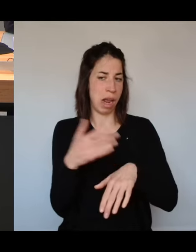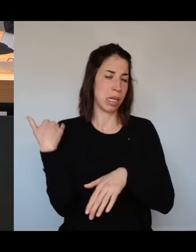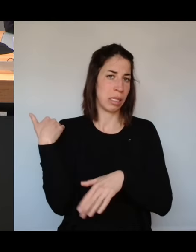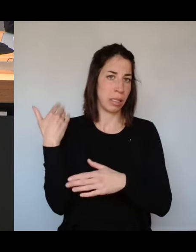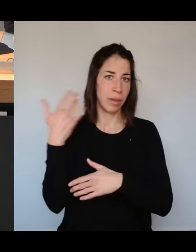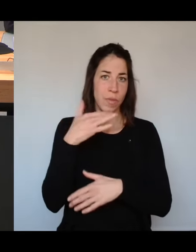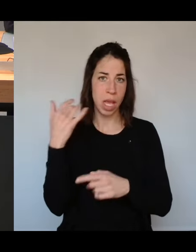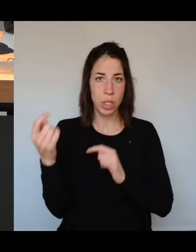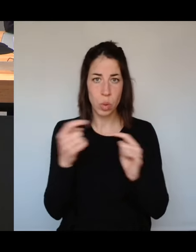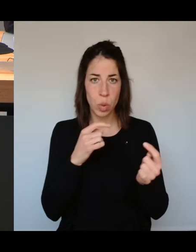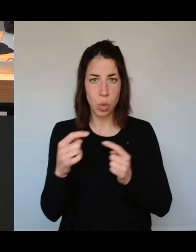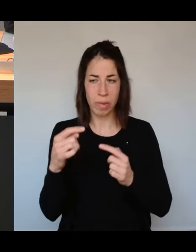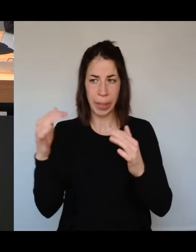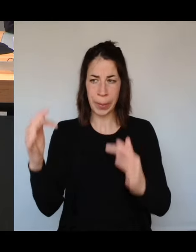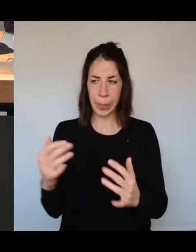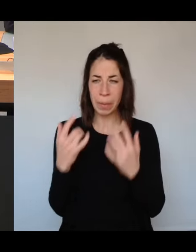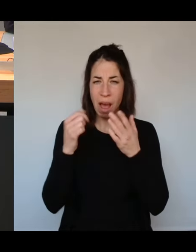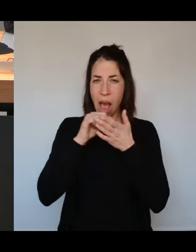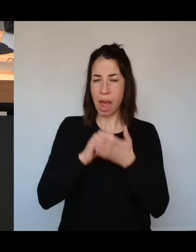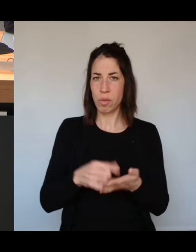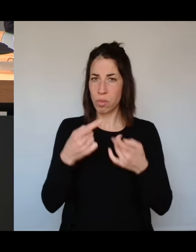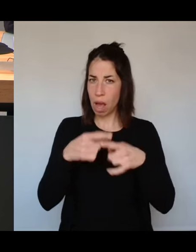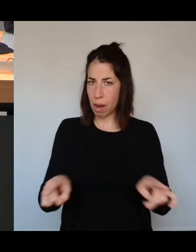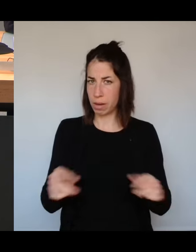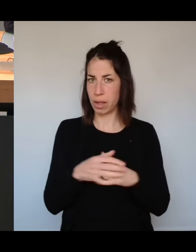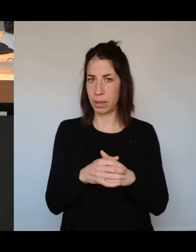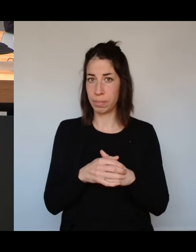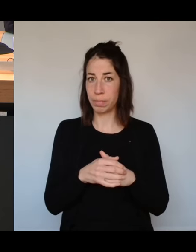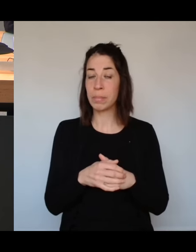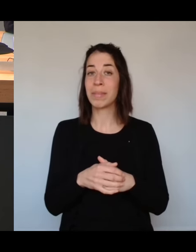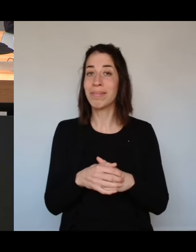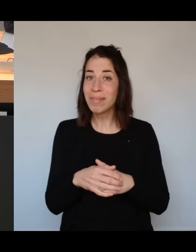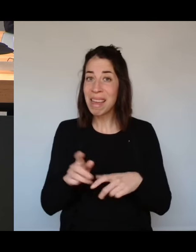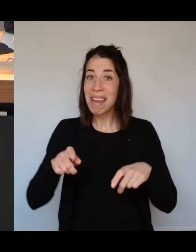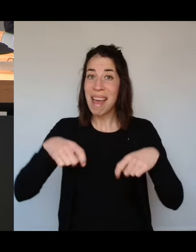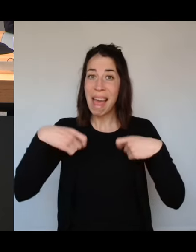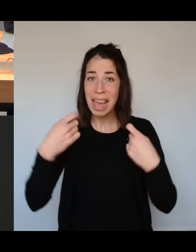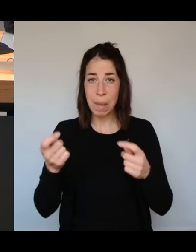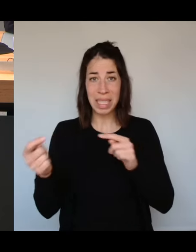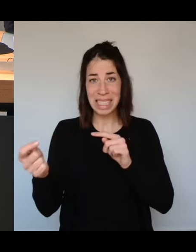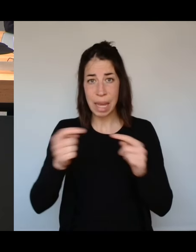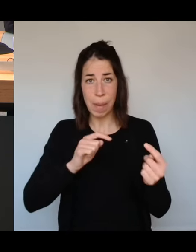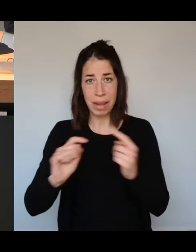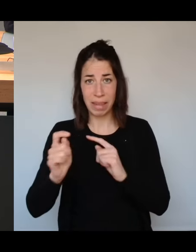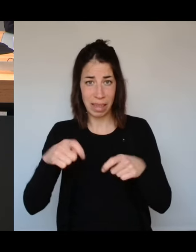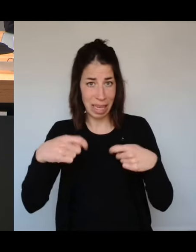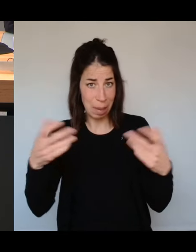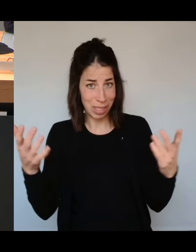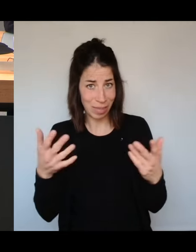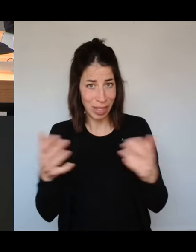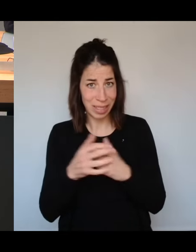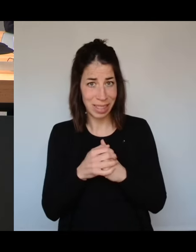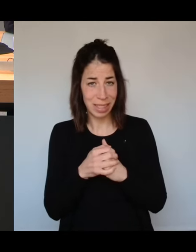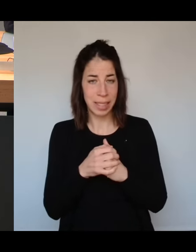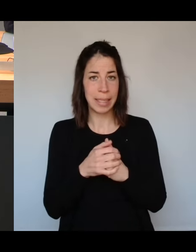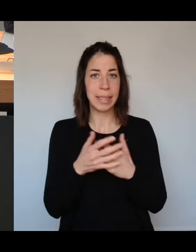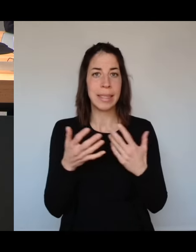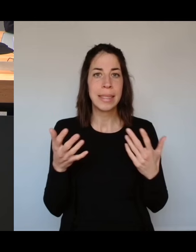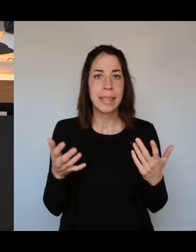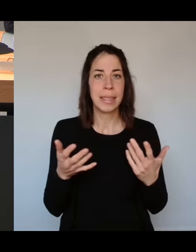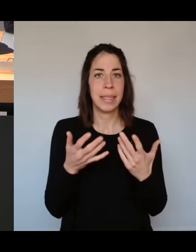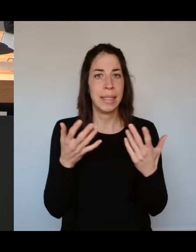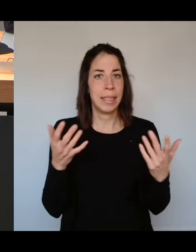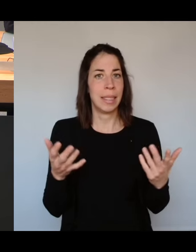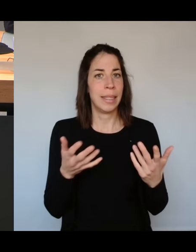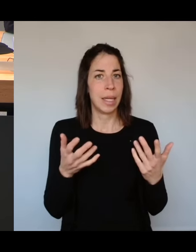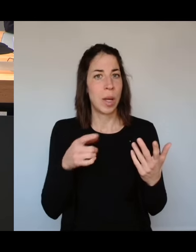geliefert bekommen haben hier in der Debatte heute, war eigentlich nur, dass Sie ein paar kleine Fische abschieben wollen und